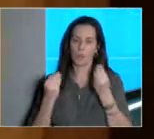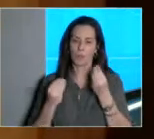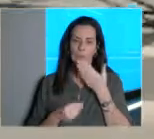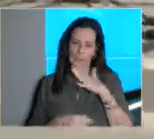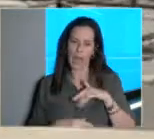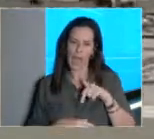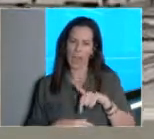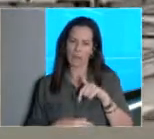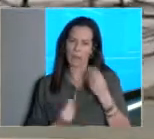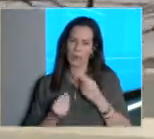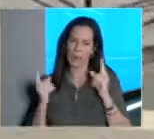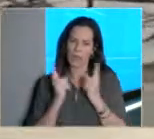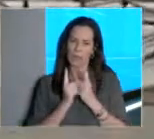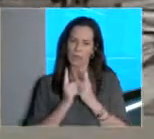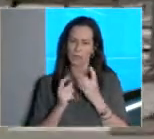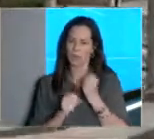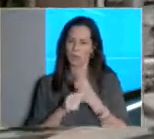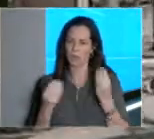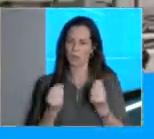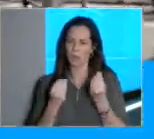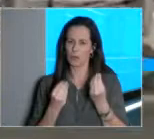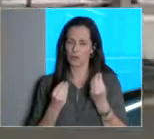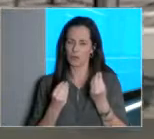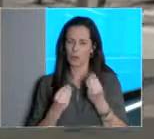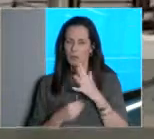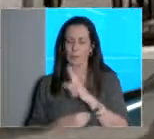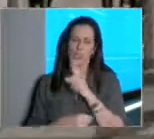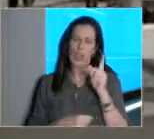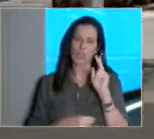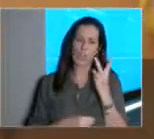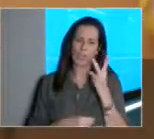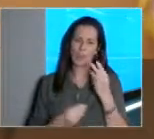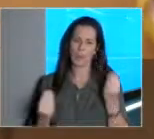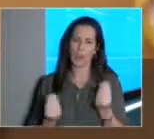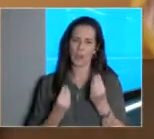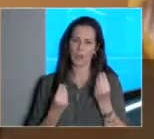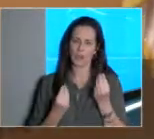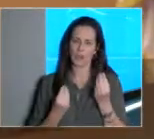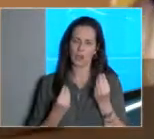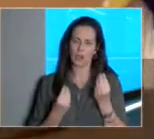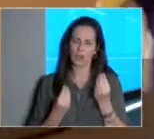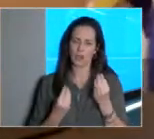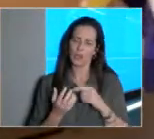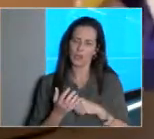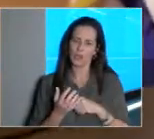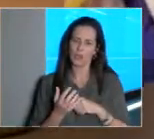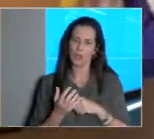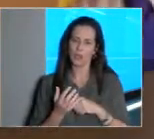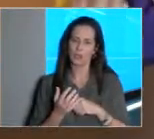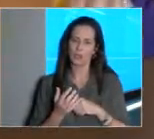בארץ קצר, או לעשות משהו מחמישי ליום שני, משהו שהנוכחות תהיה פחות,